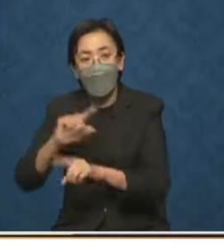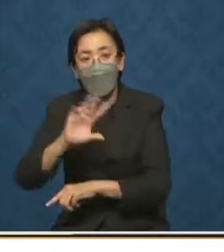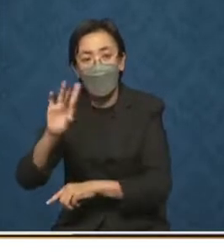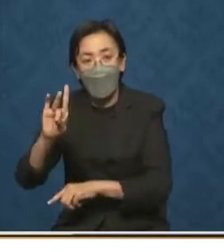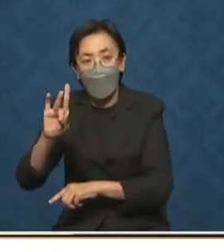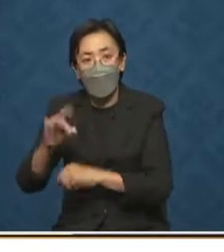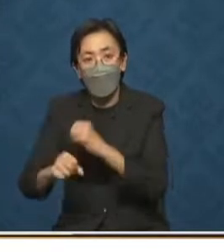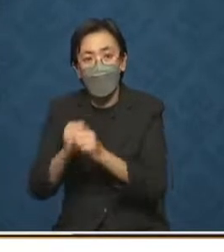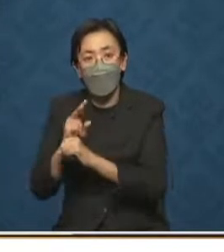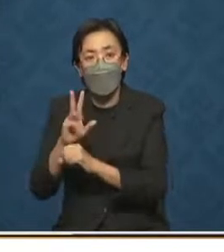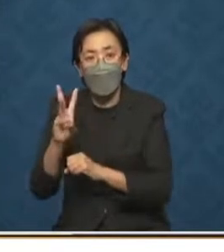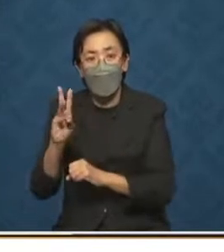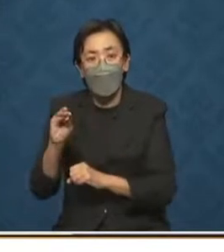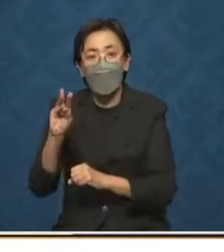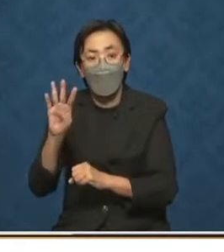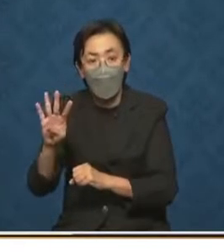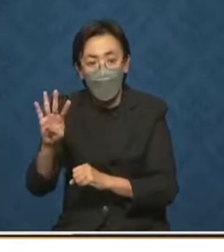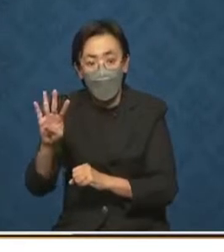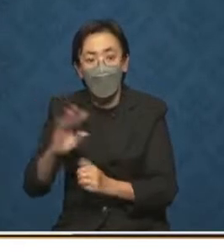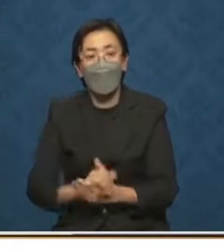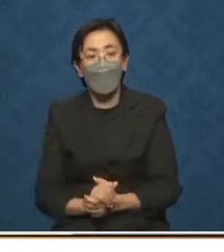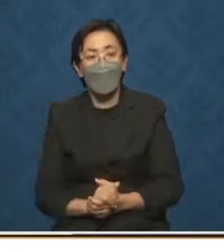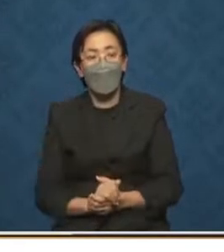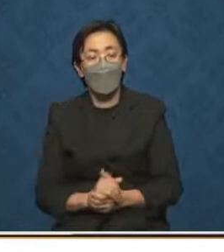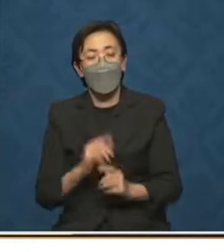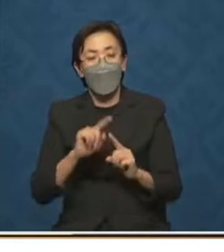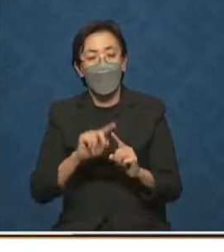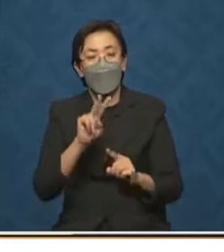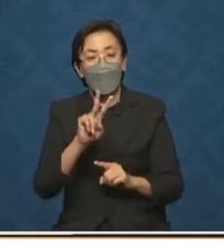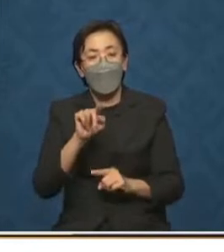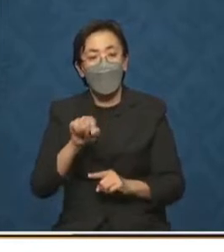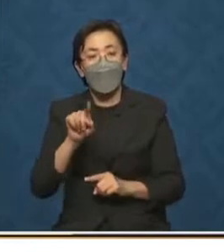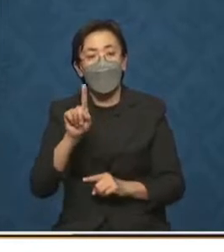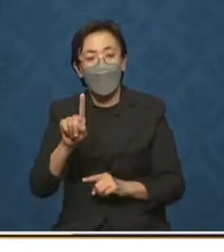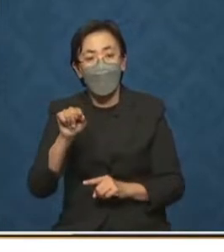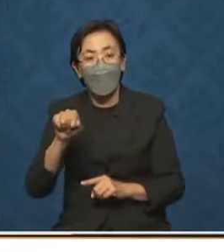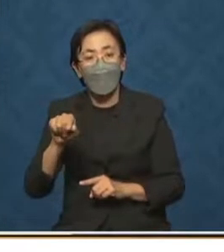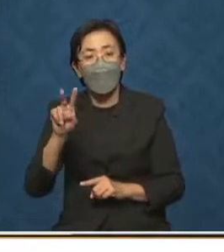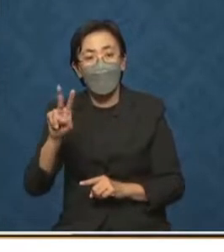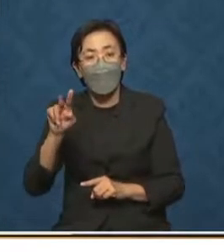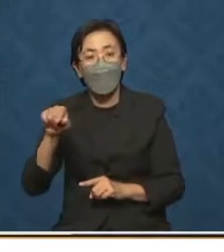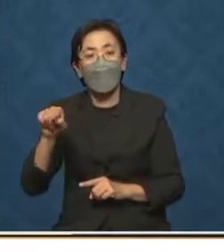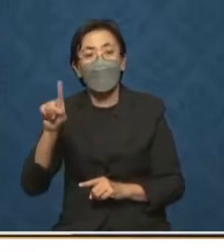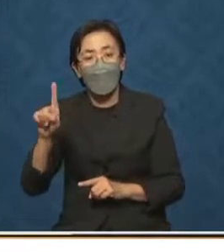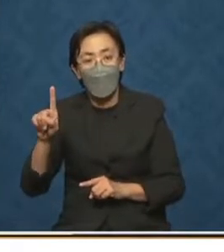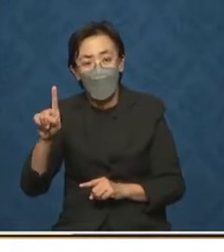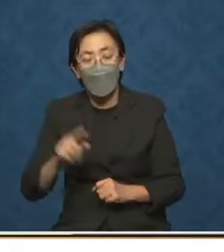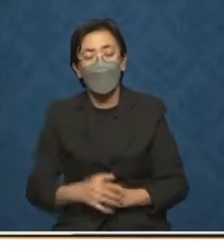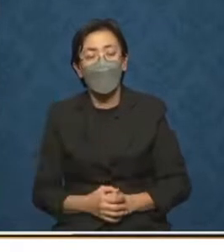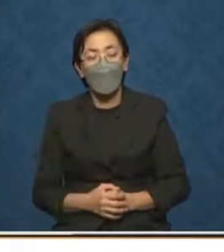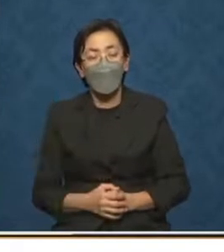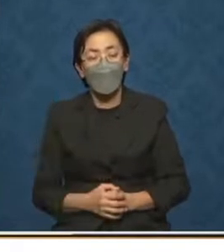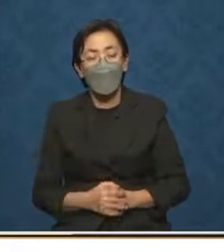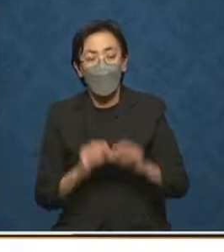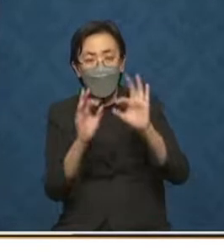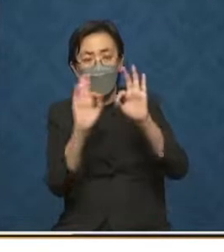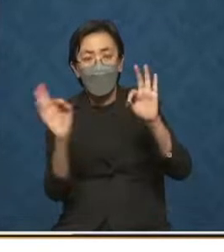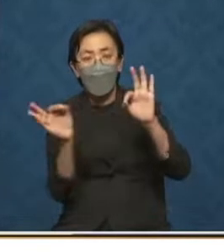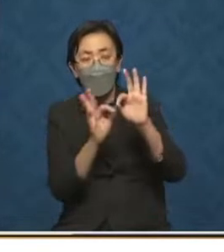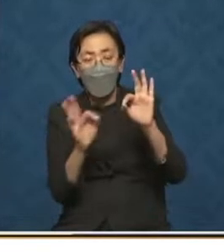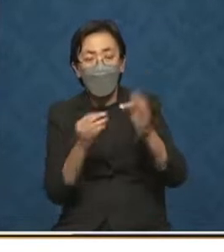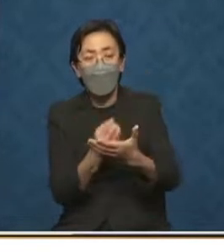4ในข้อ 2.12.1บอกว่านะครั